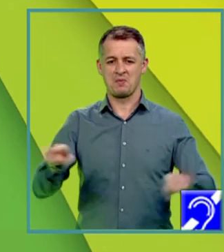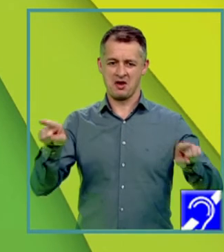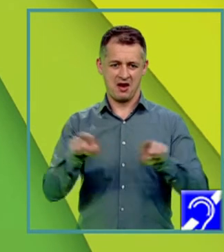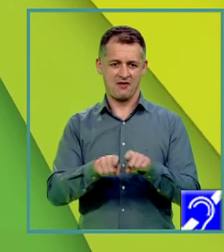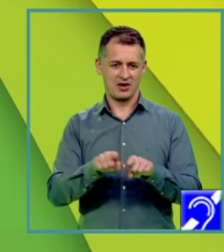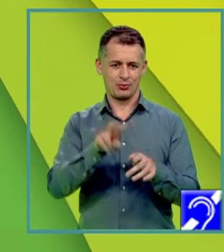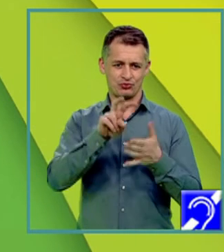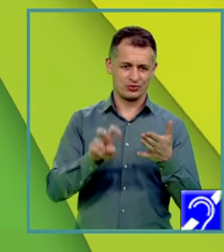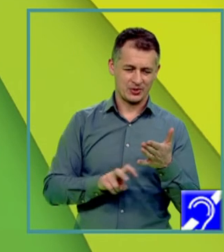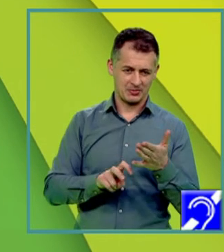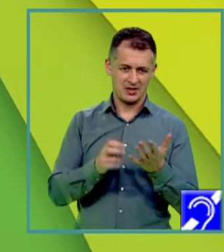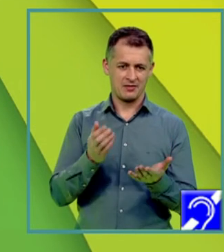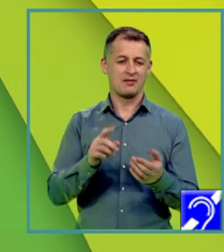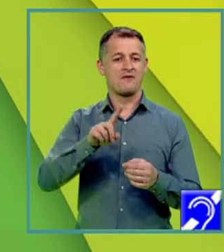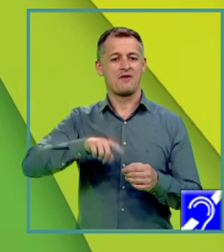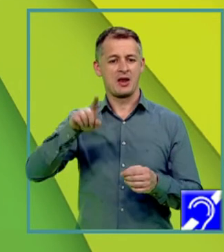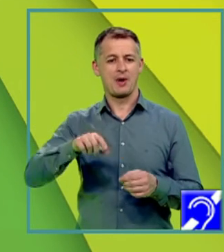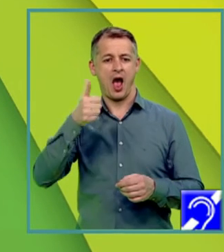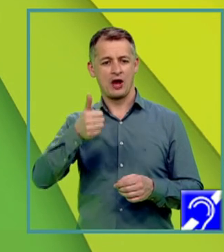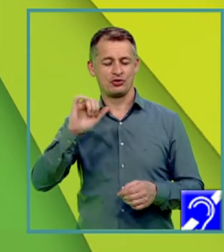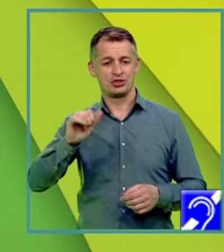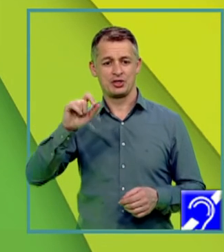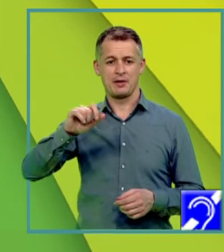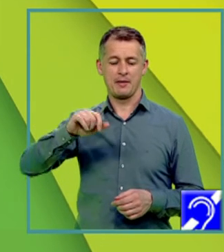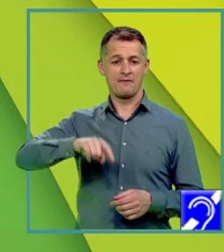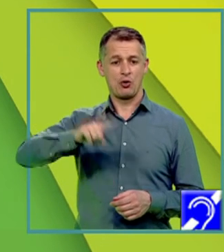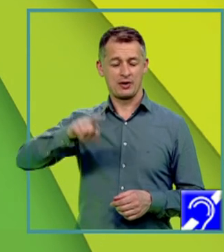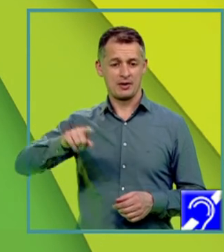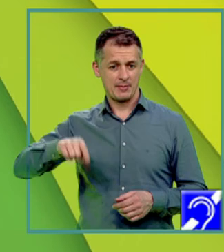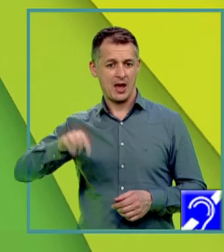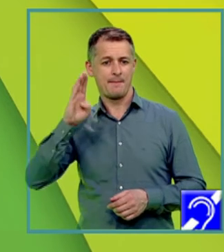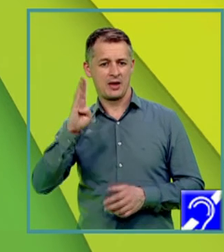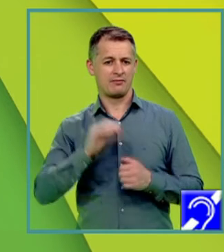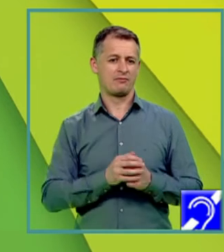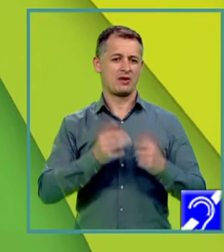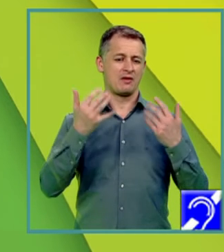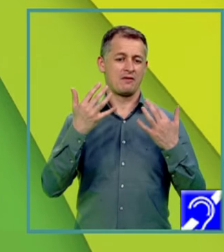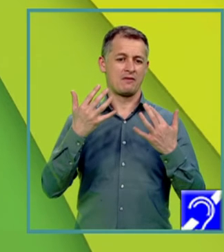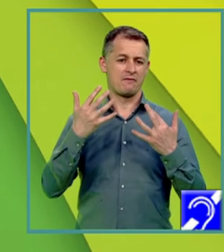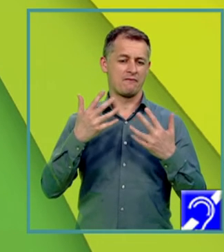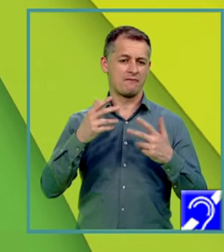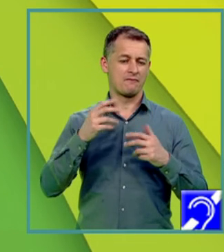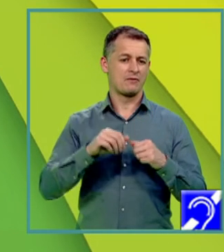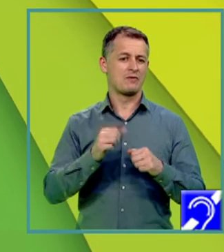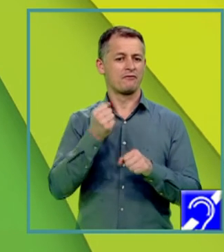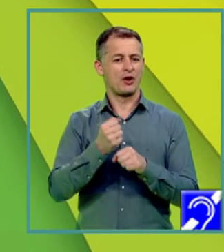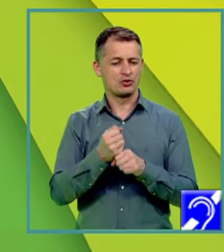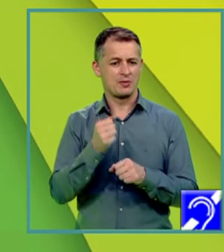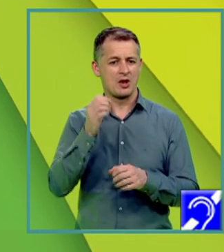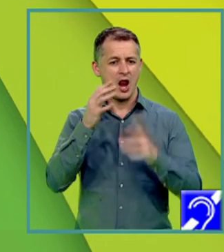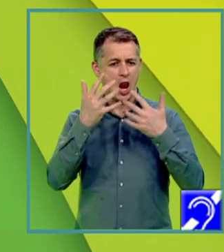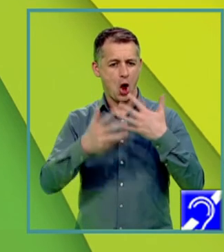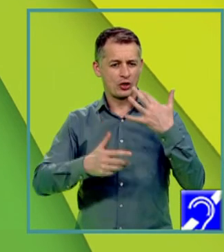citim o variabilă a și în variabilă b valorile celor două numere aplicăm algoritmul lui Euclid și